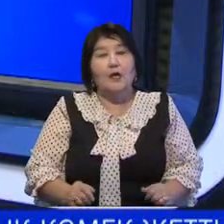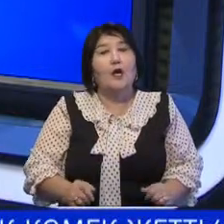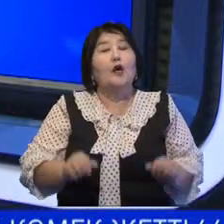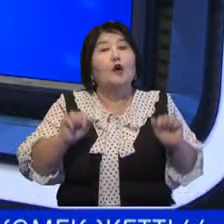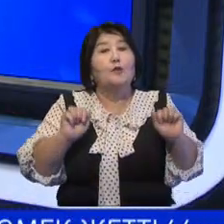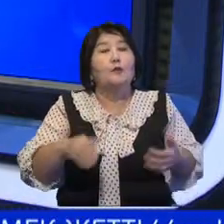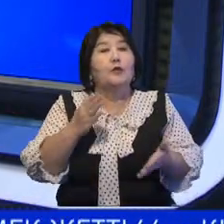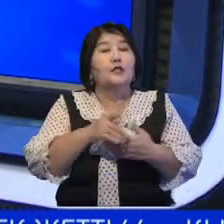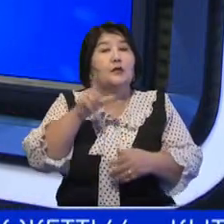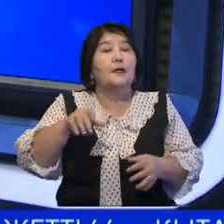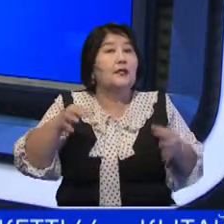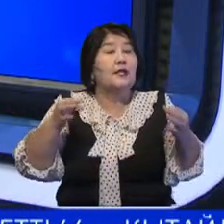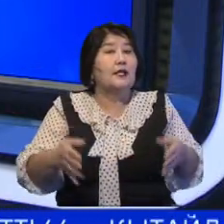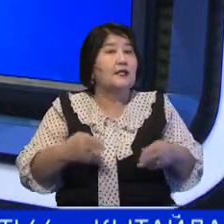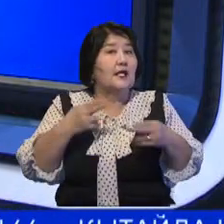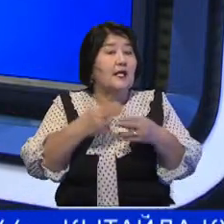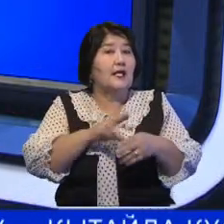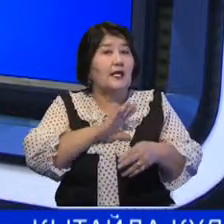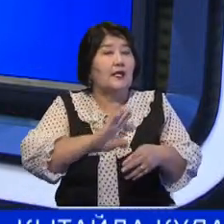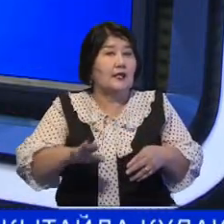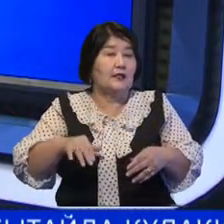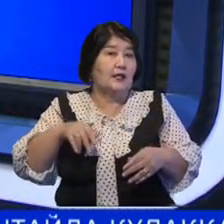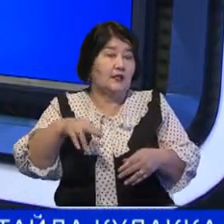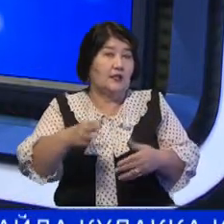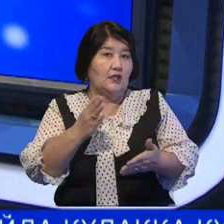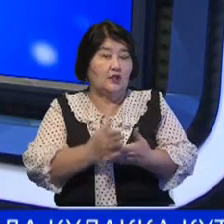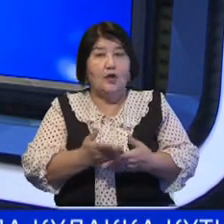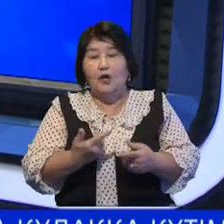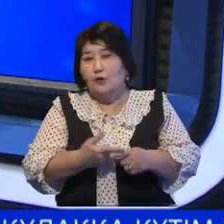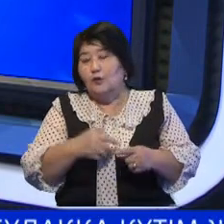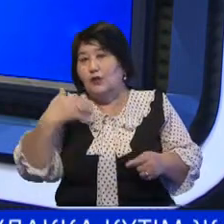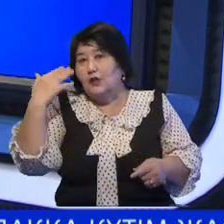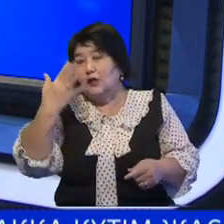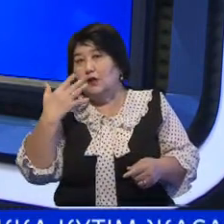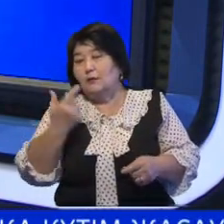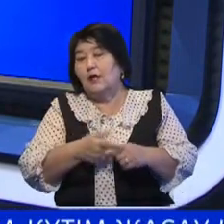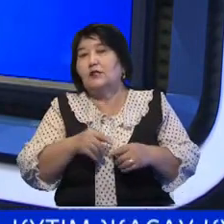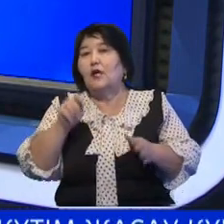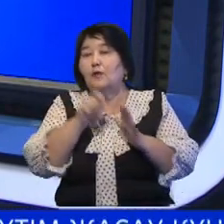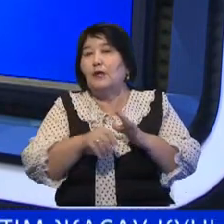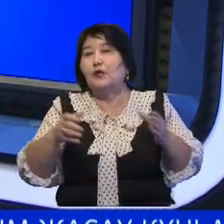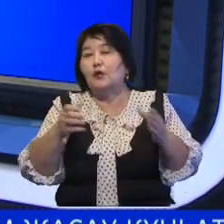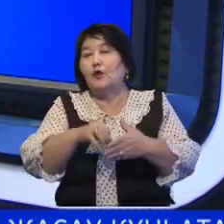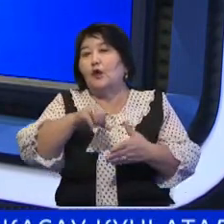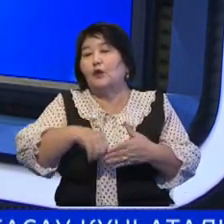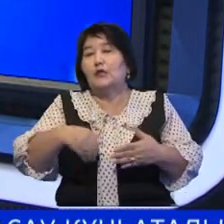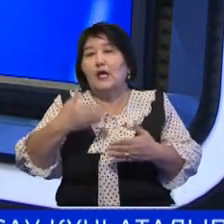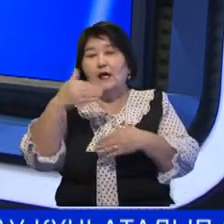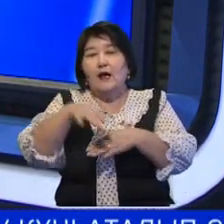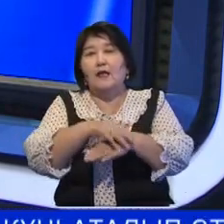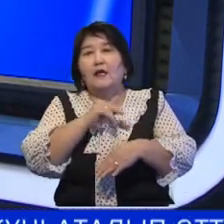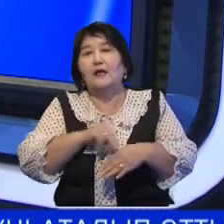Мүмкіндігі бар жандардың кез келген жерде кедергісіз жүріп тұруына жағдай жасалу керек. Осы мақсатта мониторингтік топ өкілдері халыққа қызмет